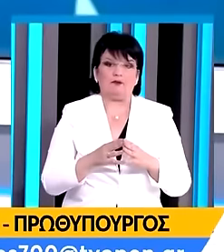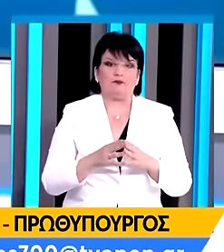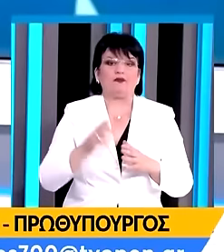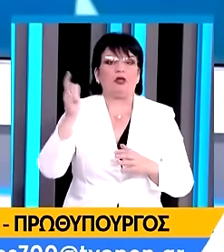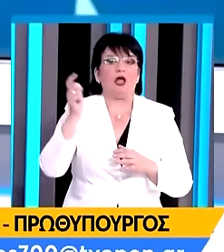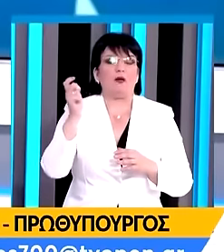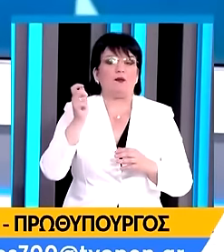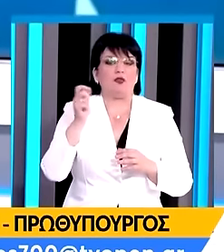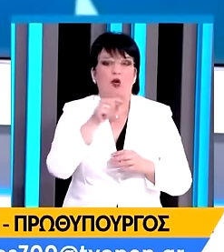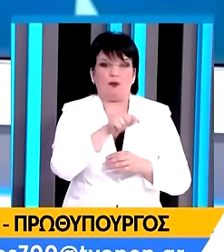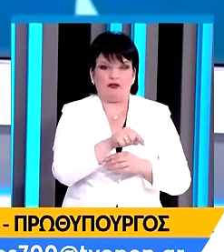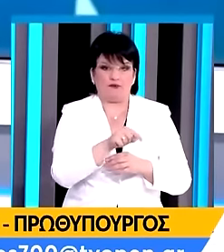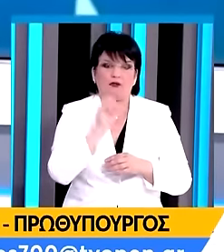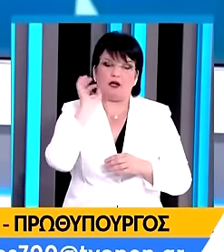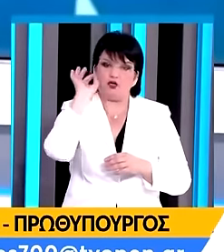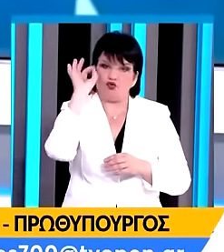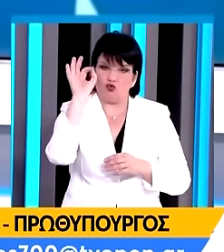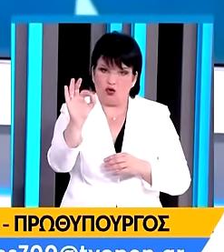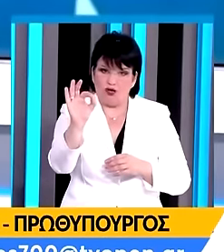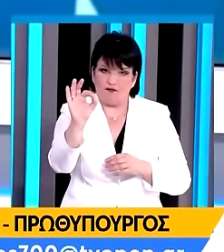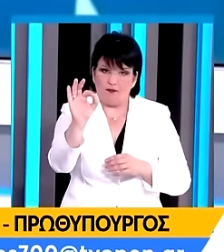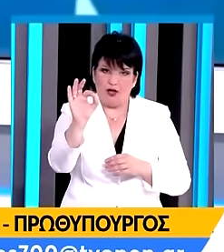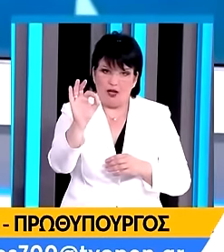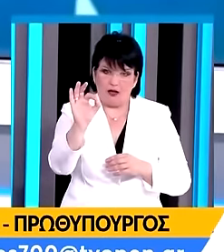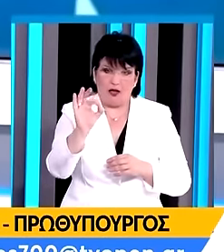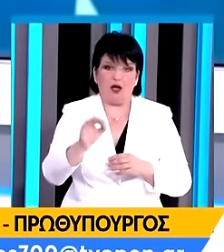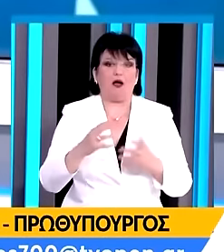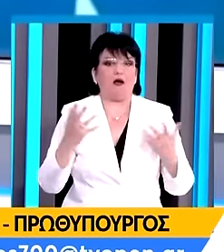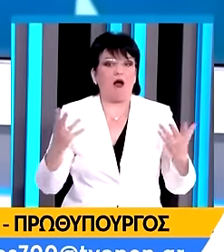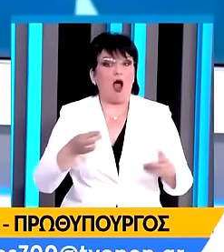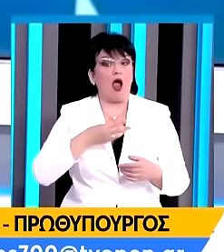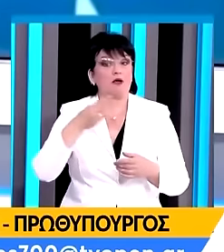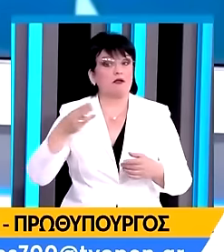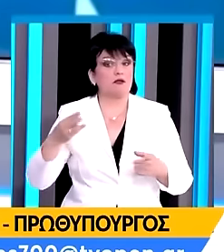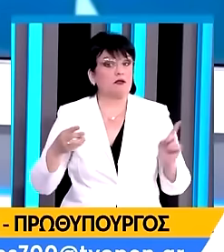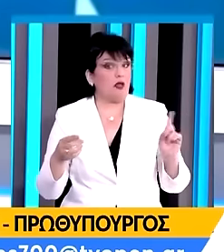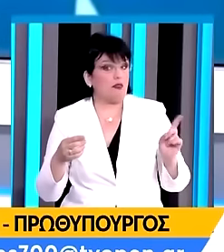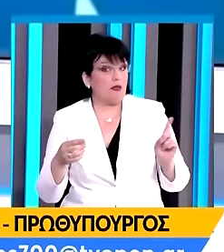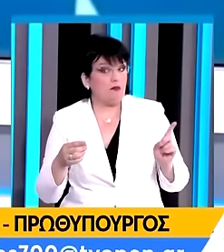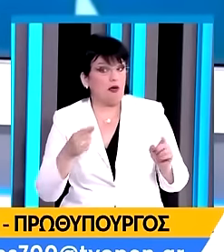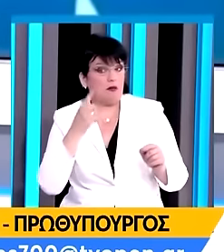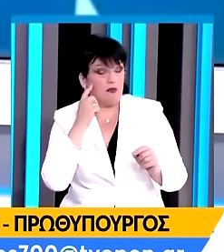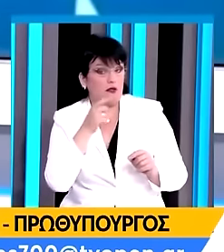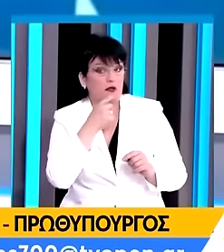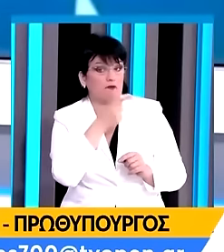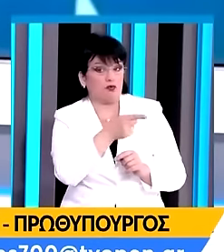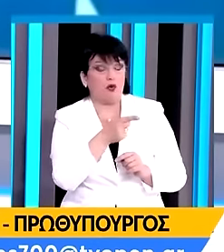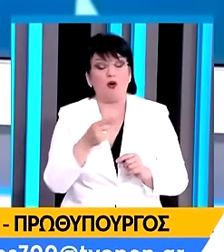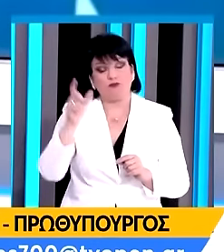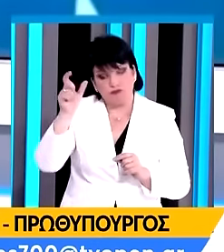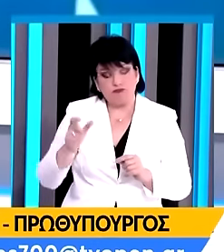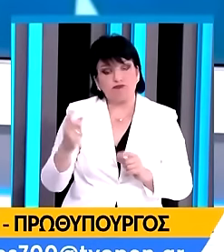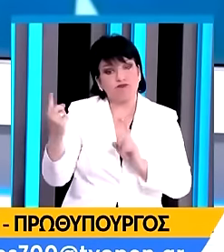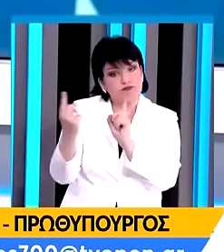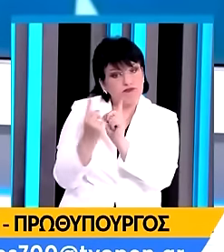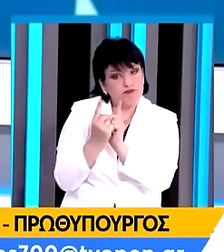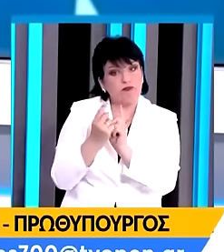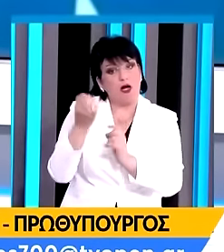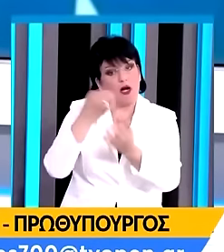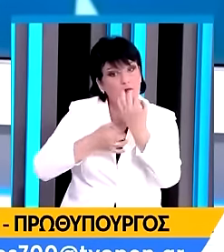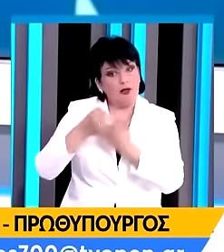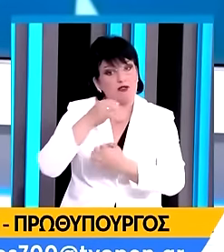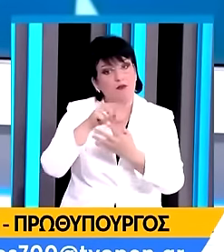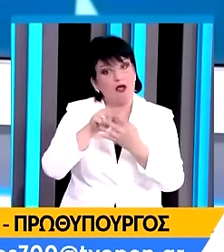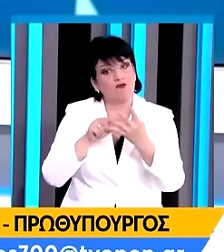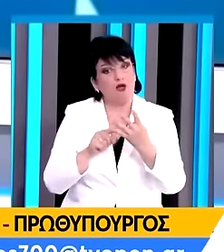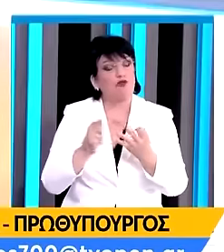επιδόματα τα οποία είναι στοχευμένα με κοινωνικό πρόσημο. Και αν η αντιπολίτευση πιστεύει ότι δεν πρέπει να δίνουμε αυτά τα επιδόματα, να έρθει να μας το πει και να μας υποδείξει ποια επιδόματα δεν